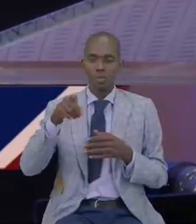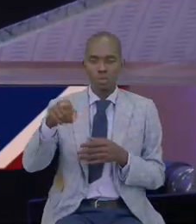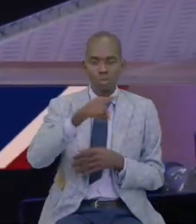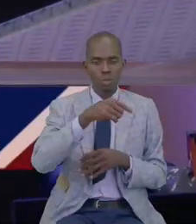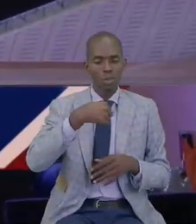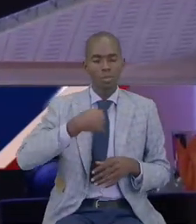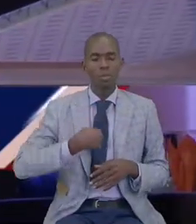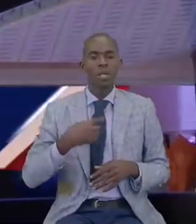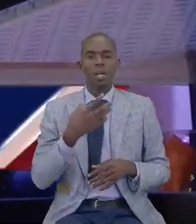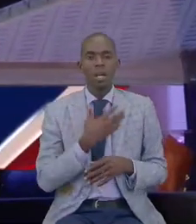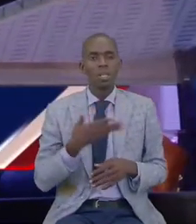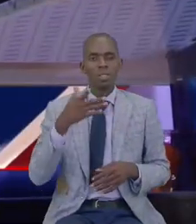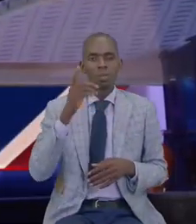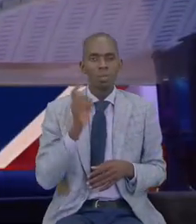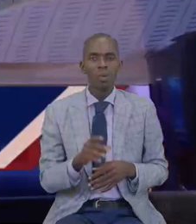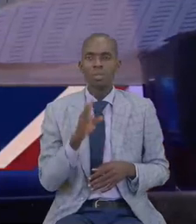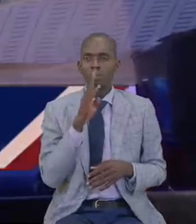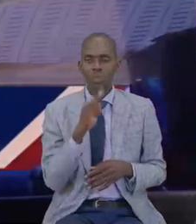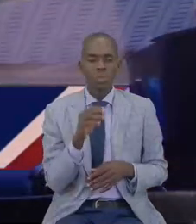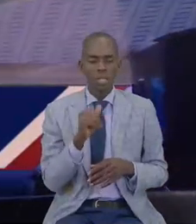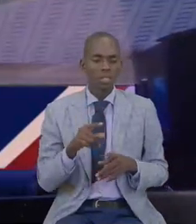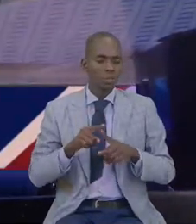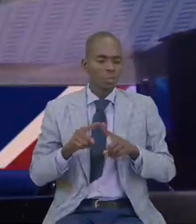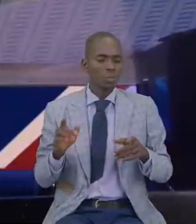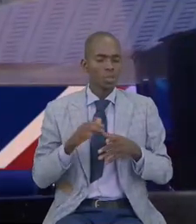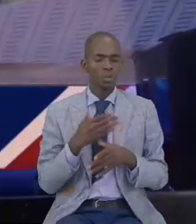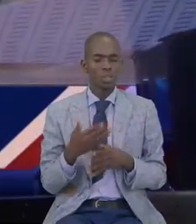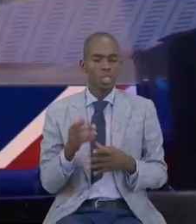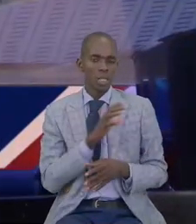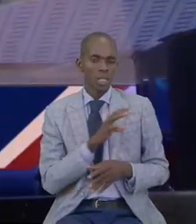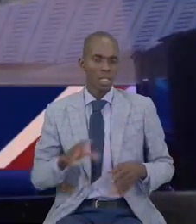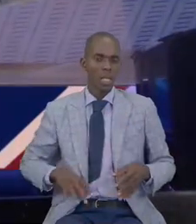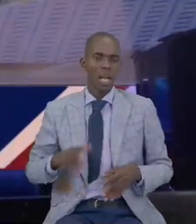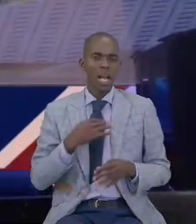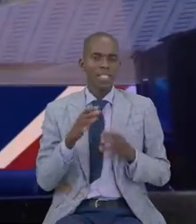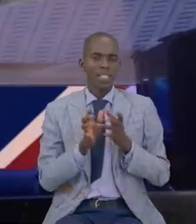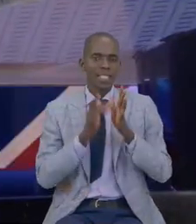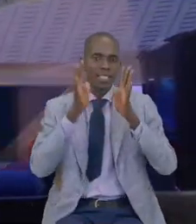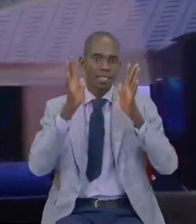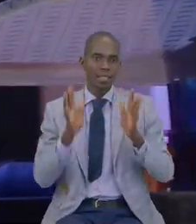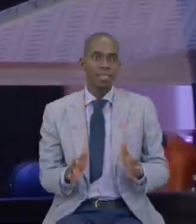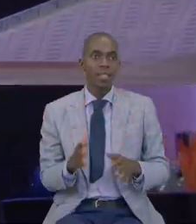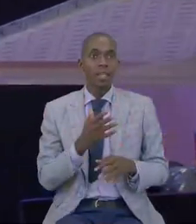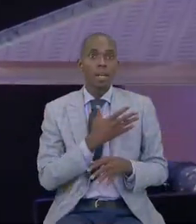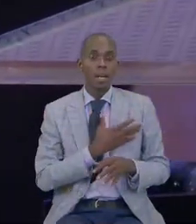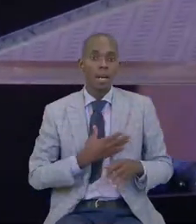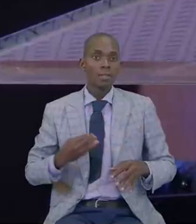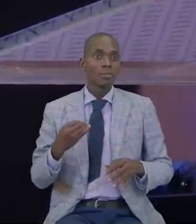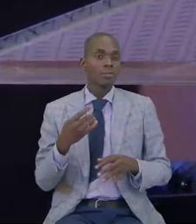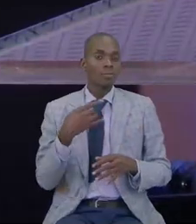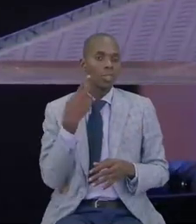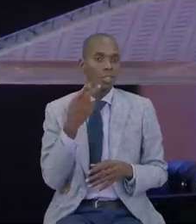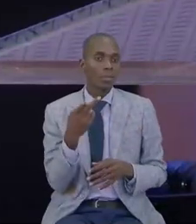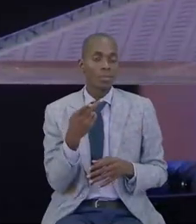entre Christ et le chrétien qui est sanctifié. Parce qu'il dit, ils sont tous issus d'un